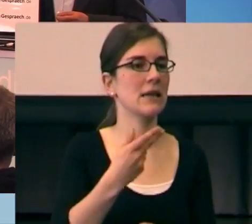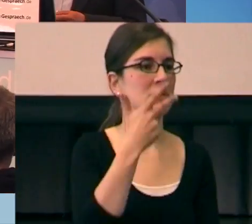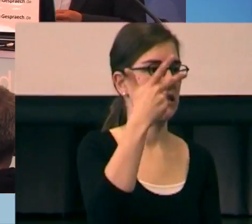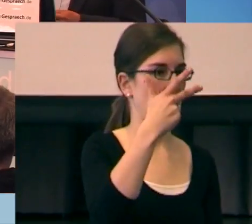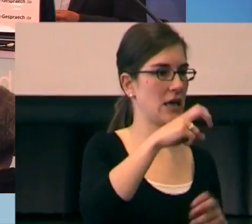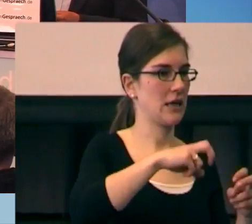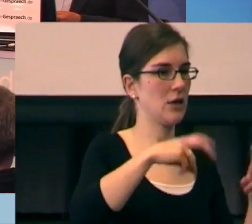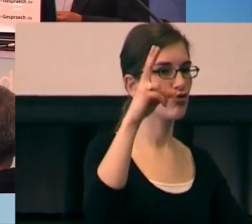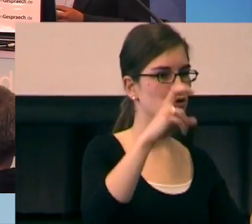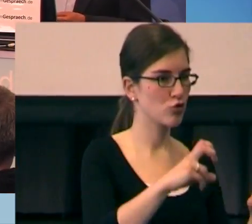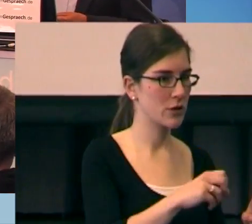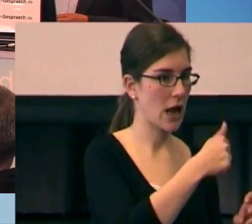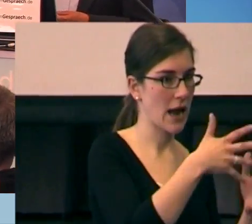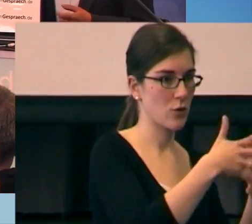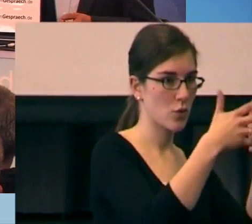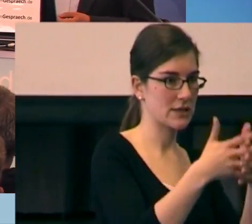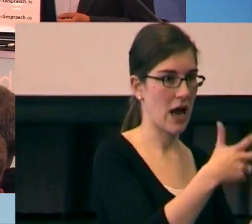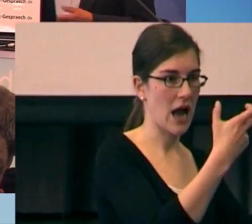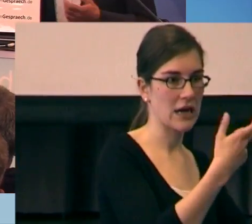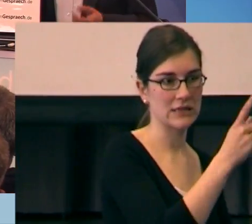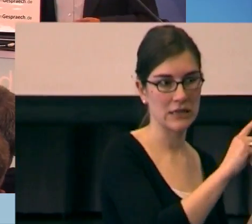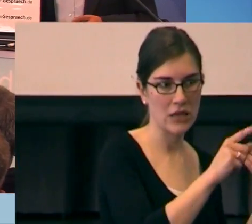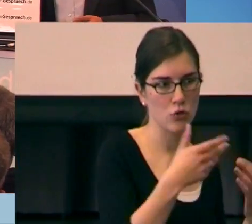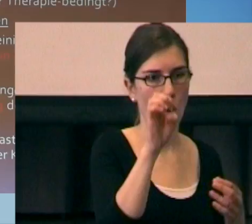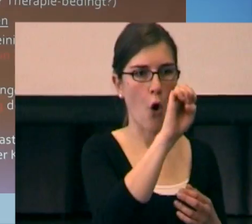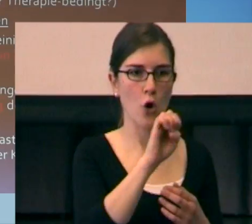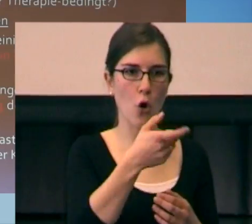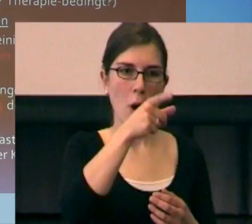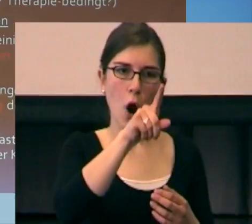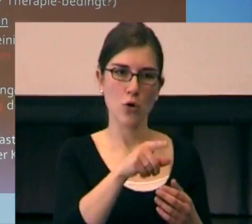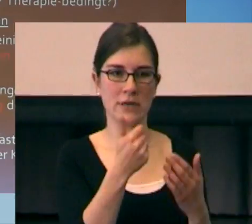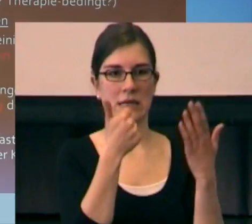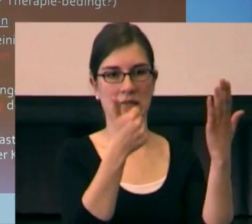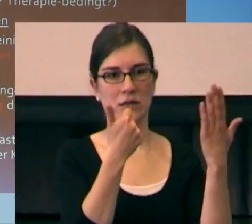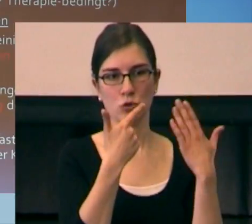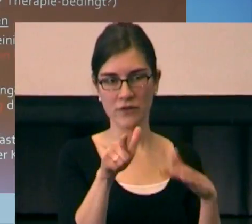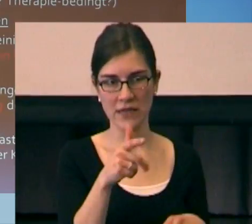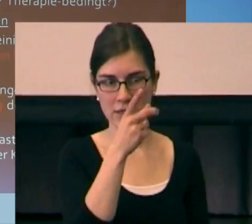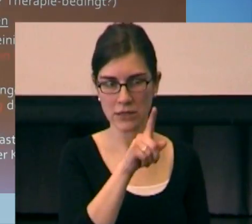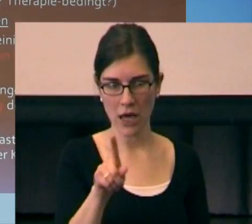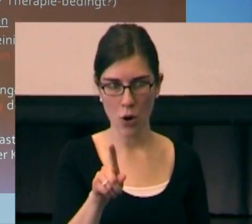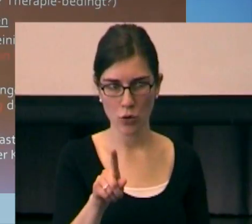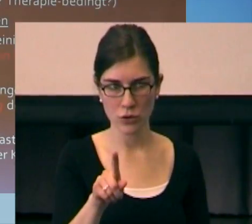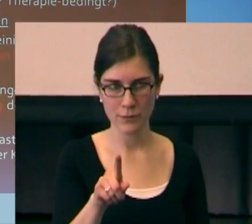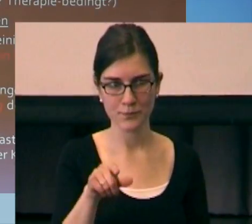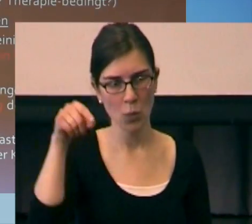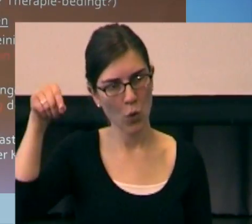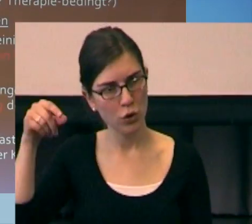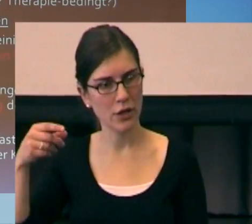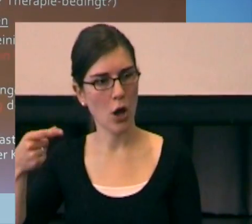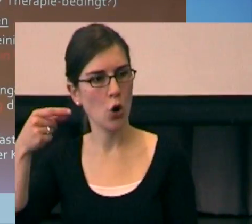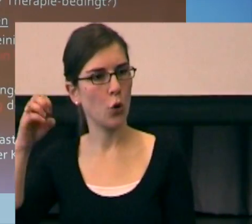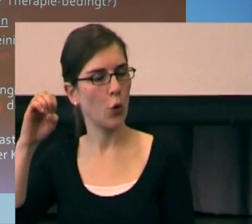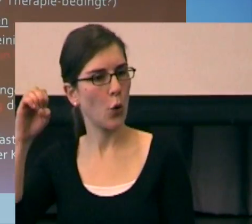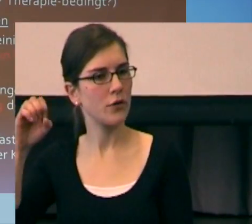eine aus den USA mit 80.000, eine in Europa mit 126.000 und davon dann noch eine, quasi die Göteborg-Studie, die wir immer gerne